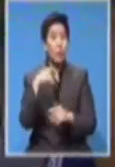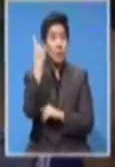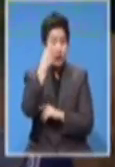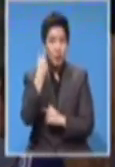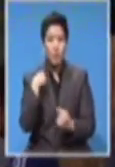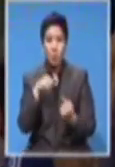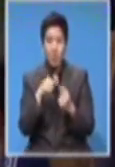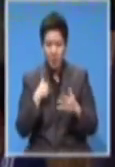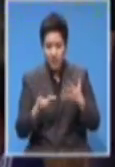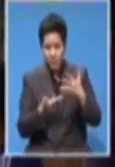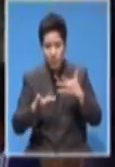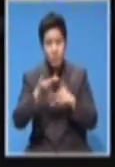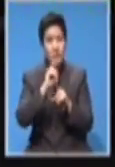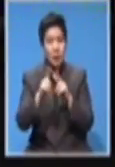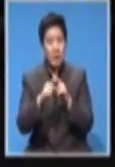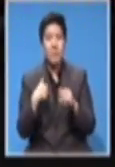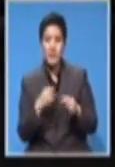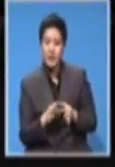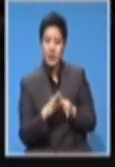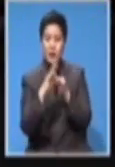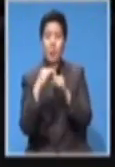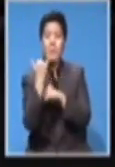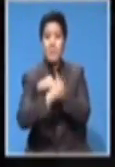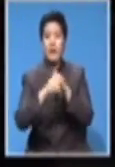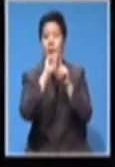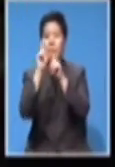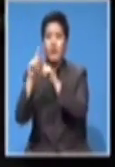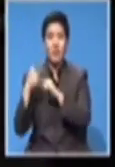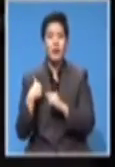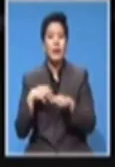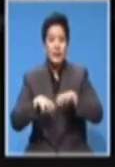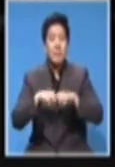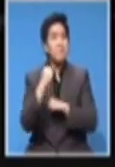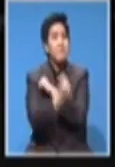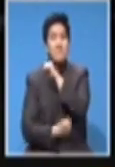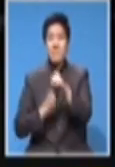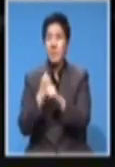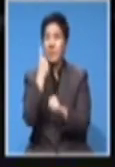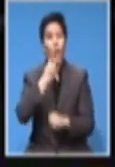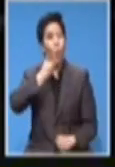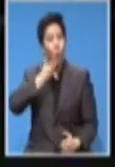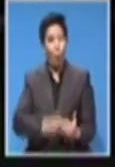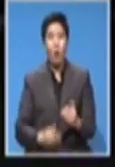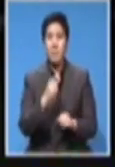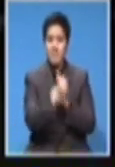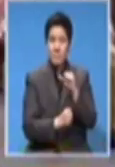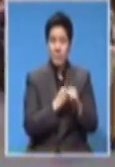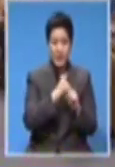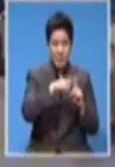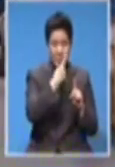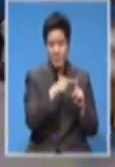หลายคลัสเตอร์นะครับแล้วก็มีความเชื่อมโยงกับต่างประเทศด้วยและมีการจัดการท่องเที่ยวทั้งปีนะครับมีหลายๆเซกเตอร์ด้วยกัน